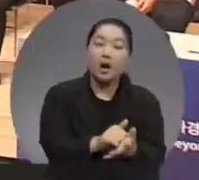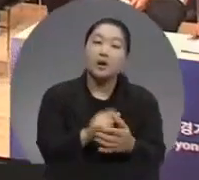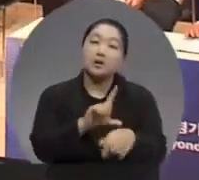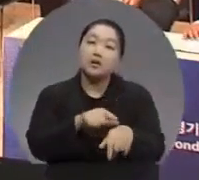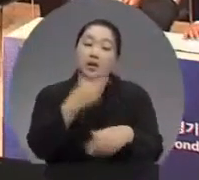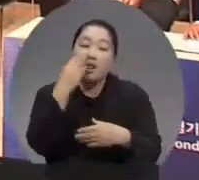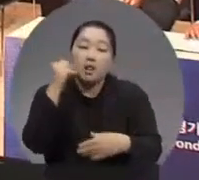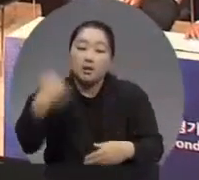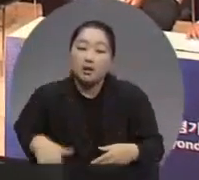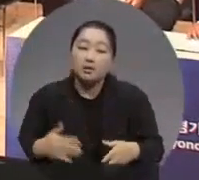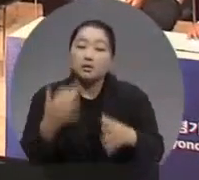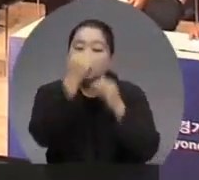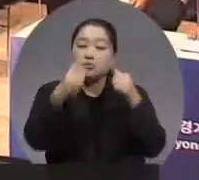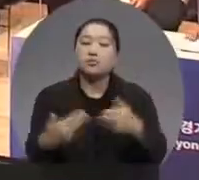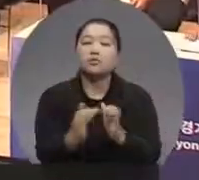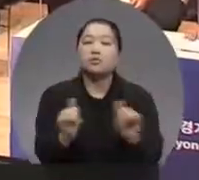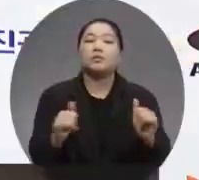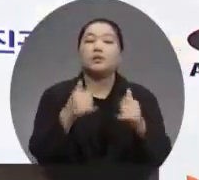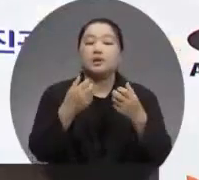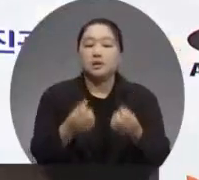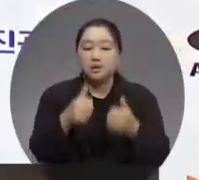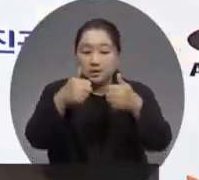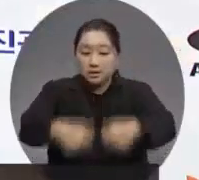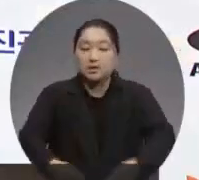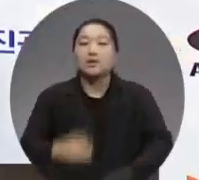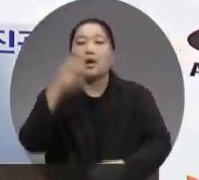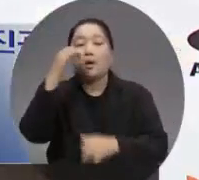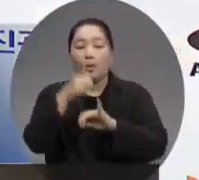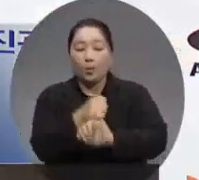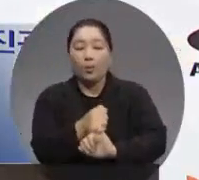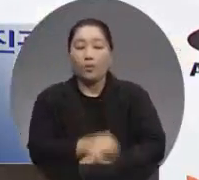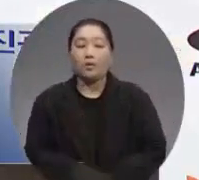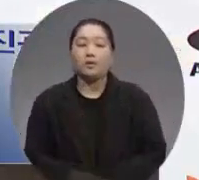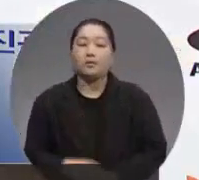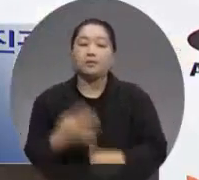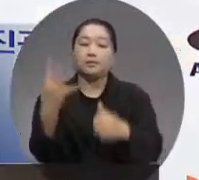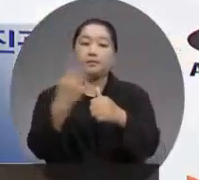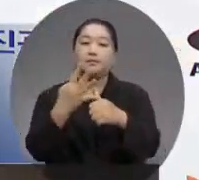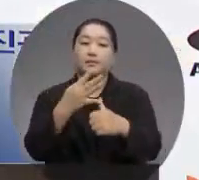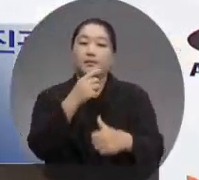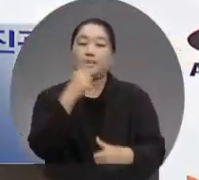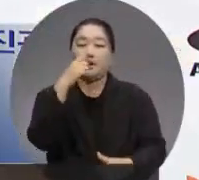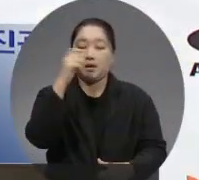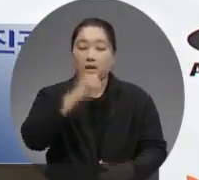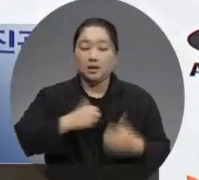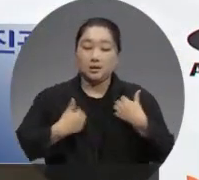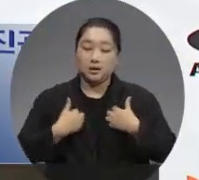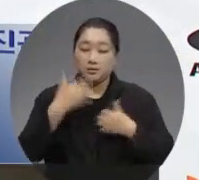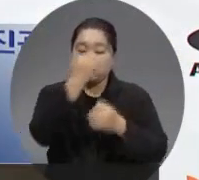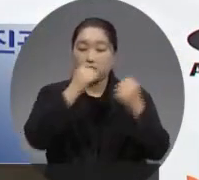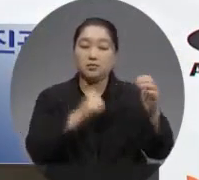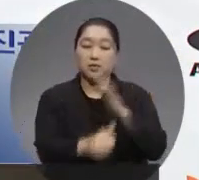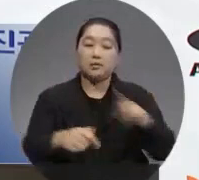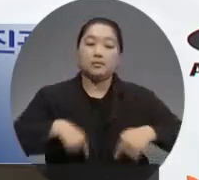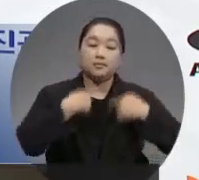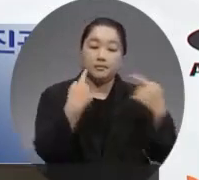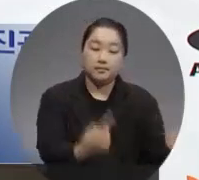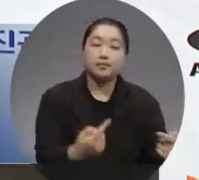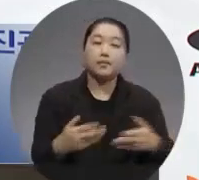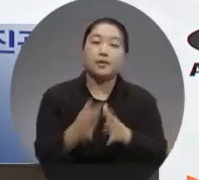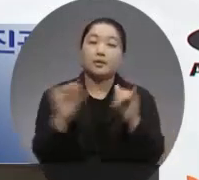대한 인사를 잊지 않았습니다. 네 번째로 맞이하는 아시안 게임만큼 충북을 대표해서 출전하는